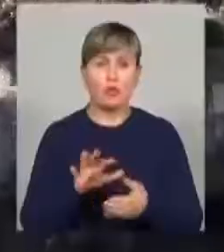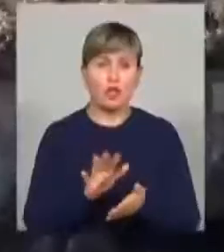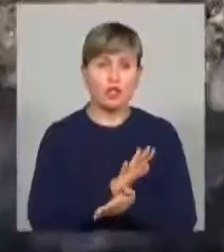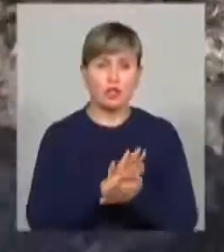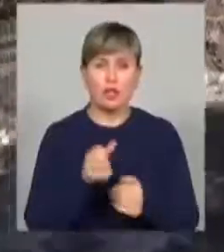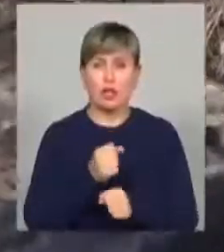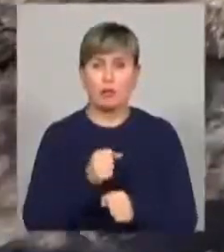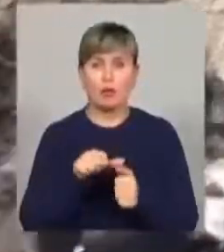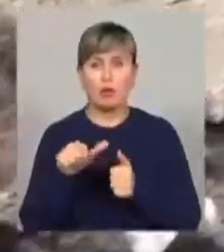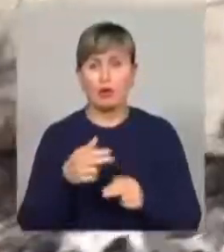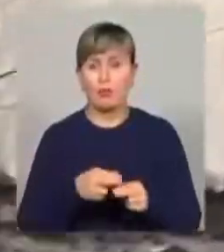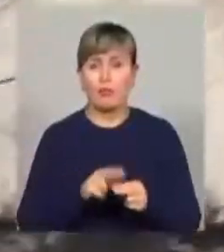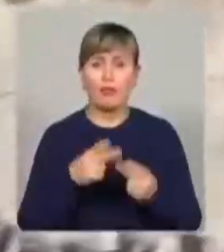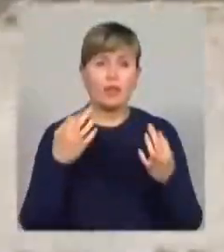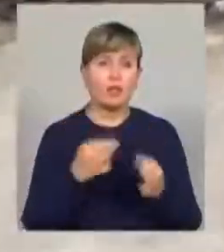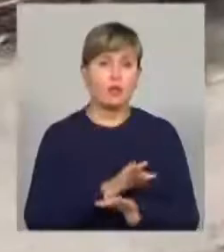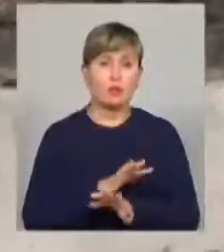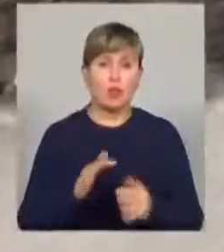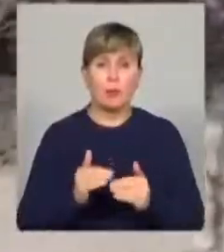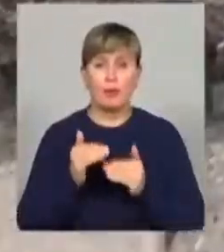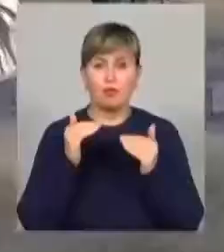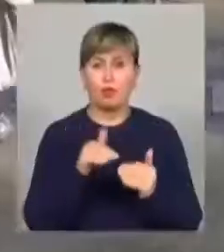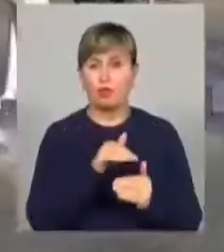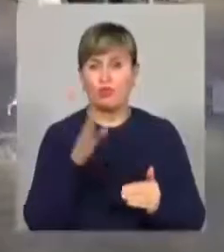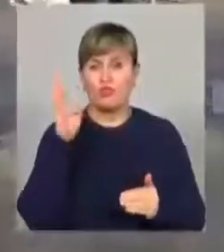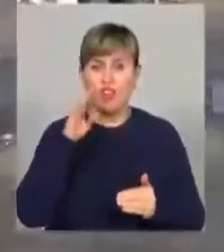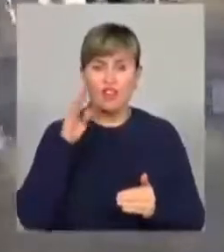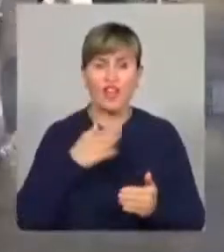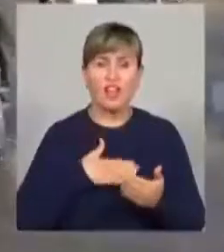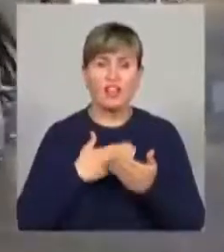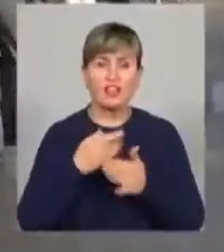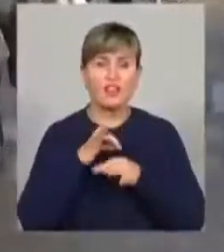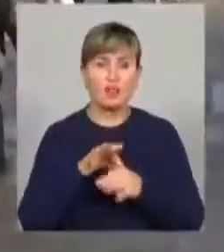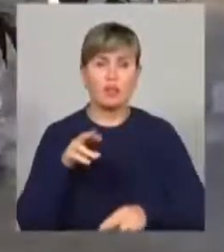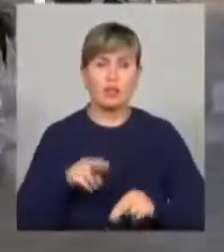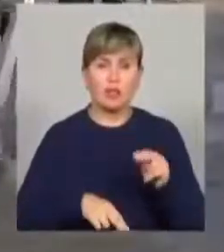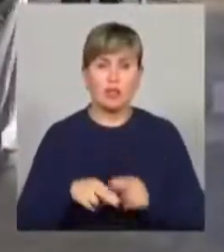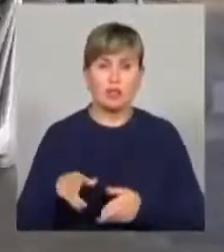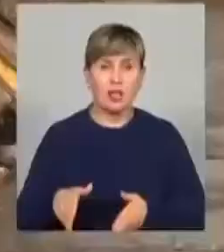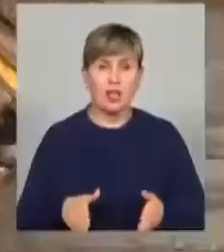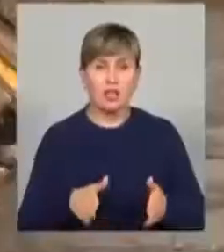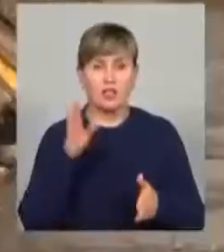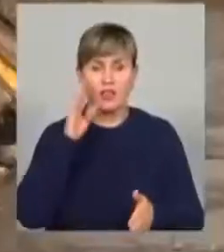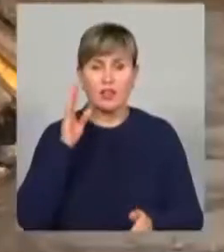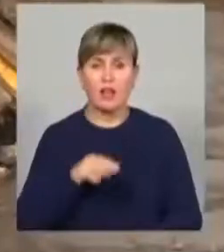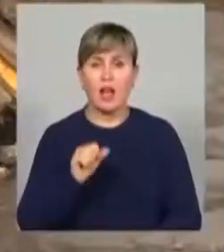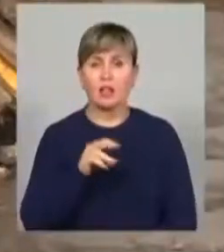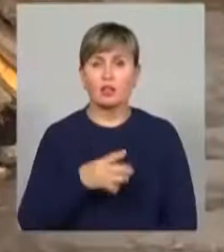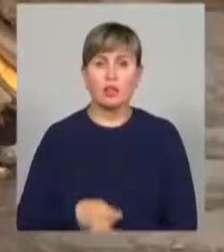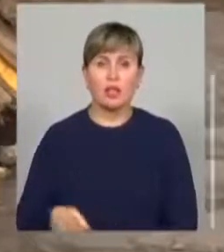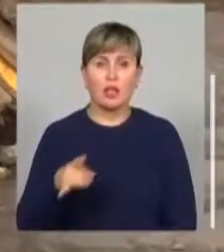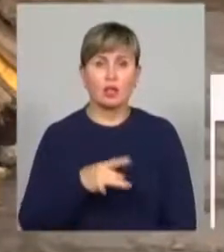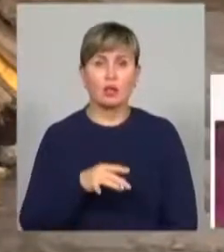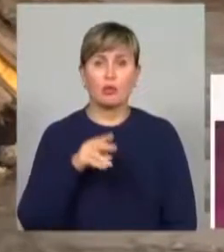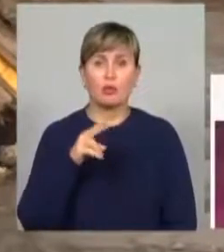работы помимо этого для недопущения повышение уровня воды активно ведется строительство арочных сетей в алатауском районе по